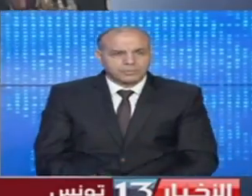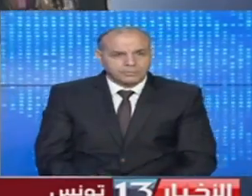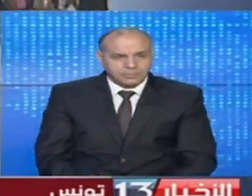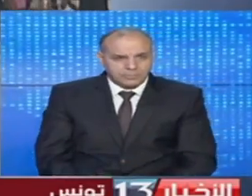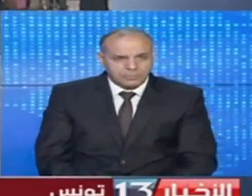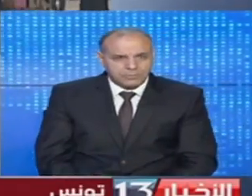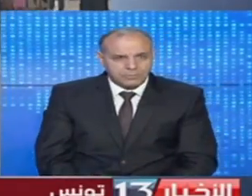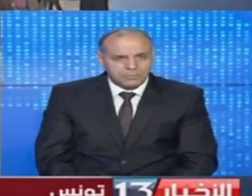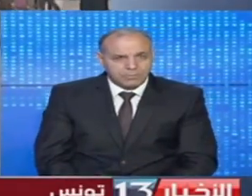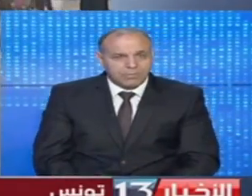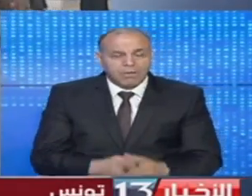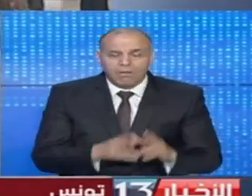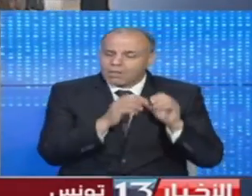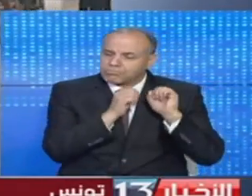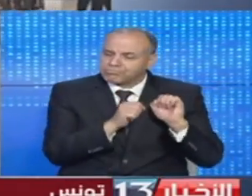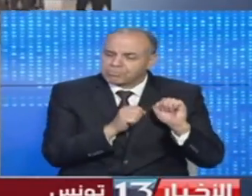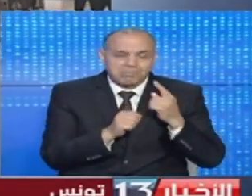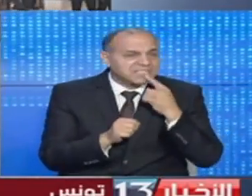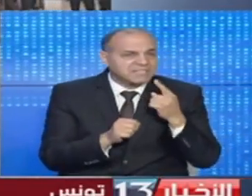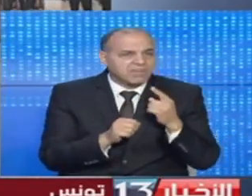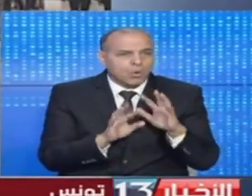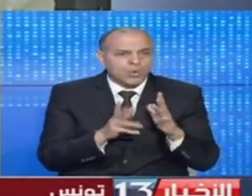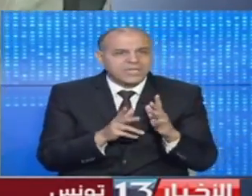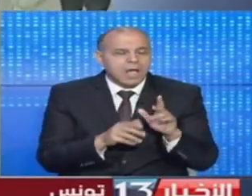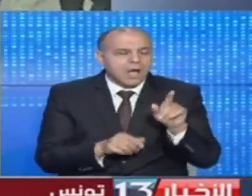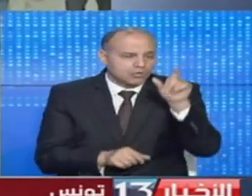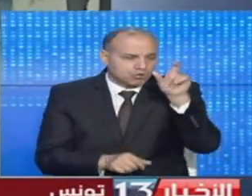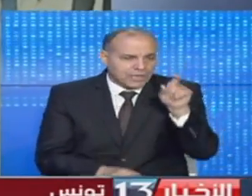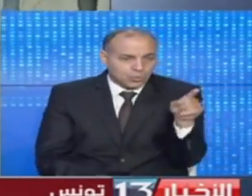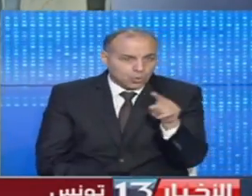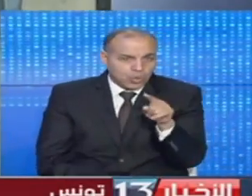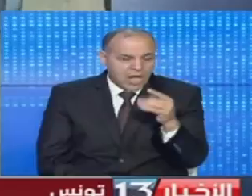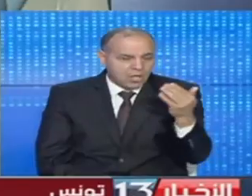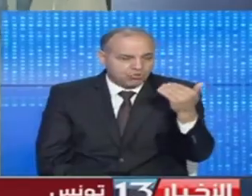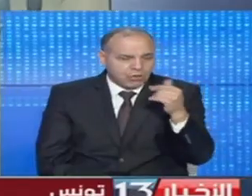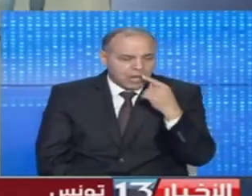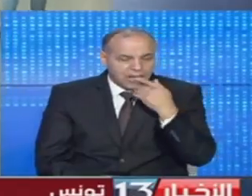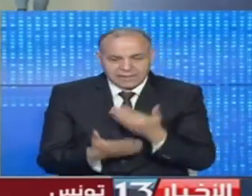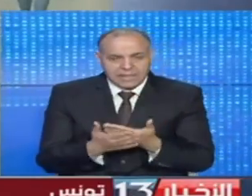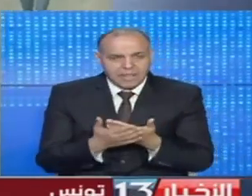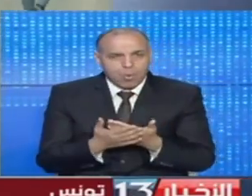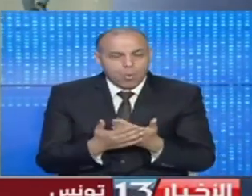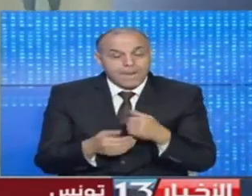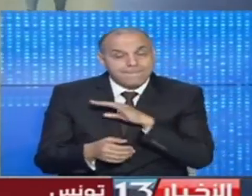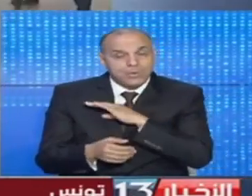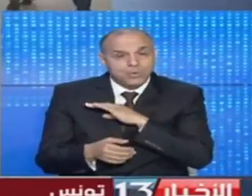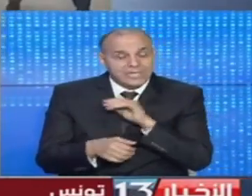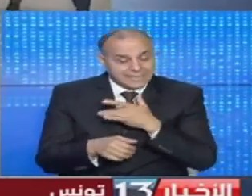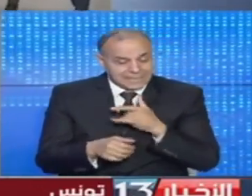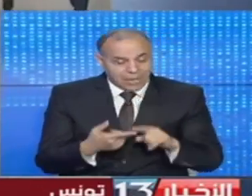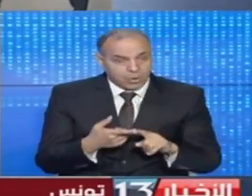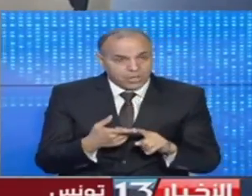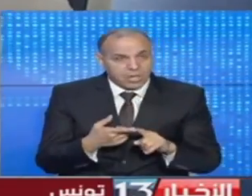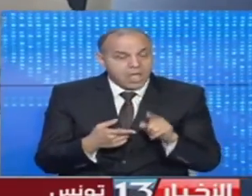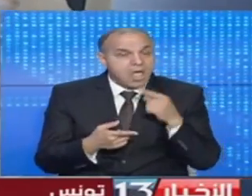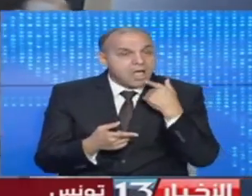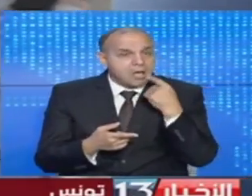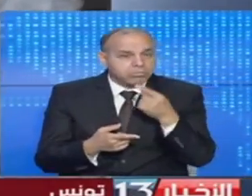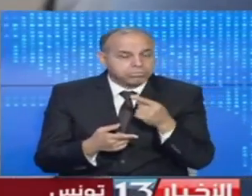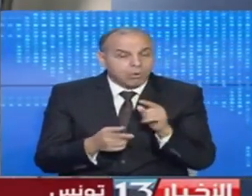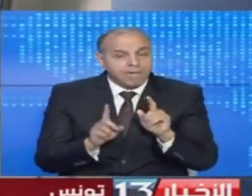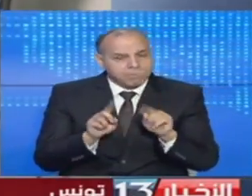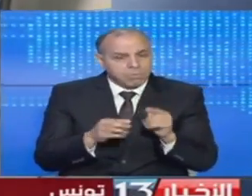الحجر الصحي اجباري عن الفقه المعنيين بالامر بضروره تثبت المصالح الجهويه للصحه من مدى توفر